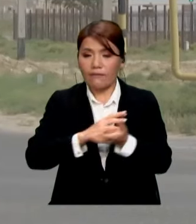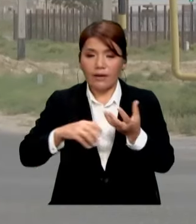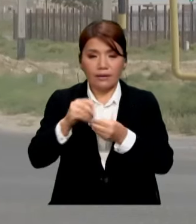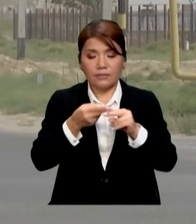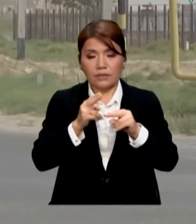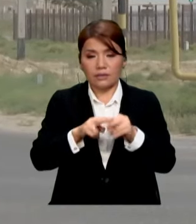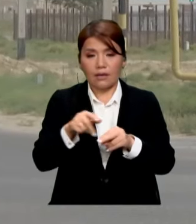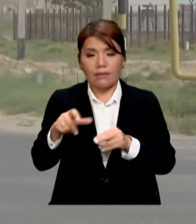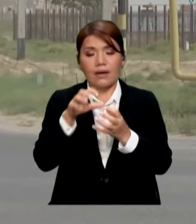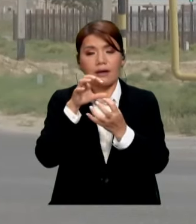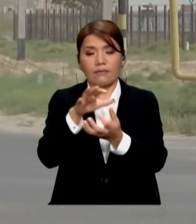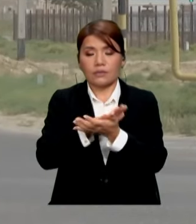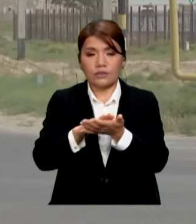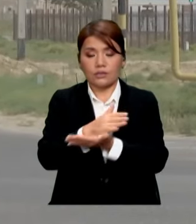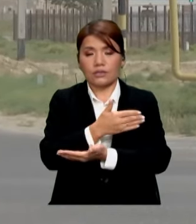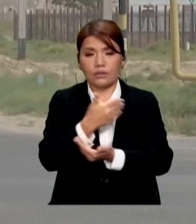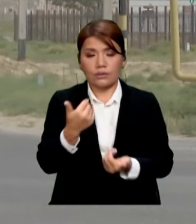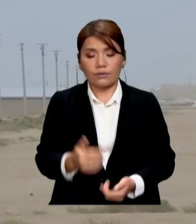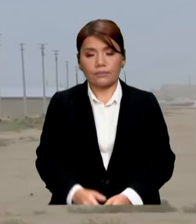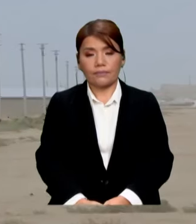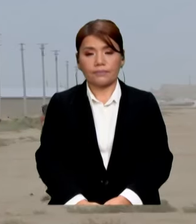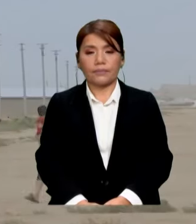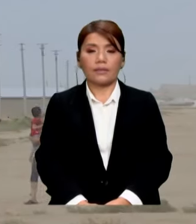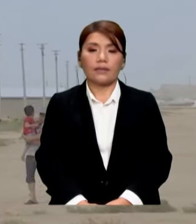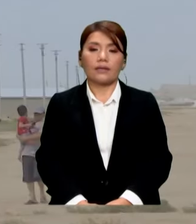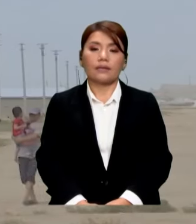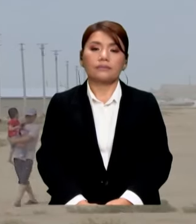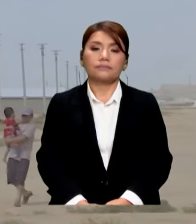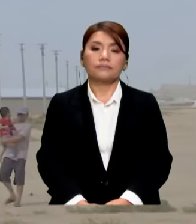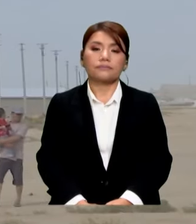не предусмотрен общественный транспорт. Жанар Масугутова, Мухаммед Шаткам, Атамикен Бизнес.